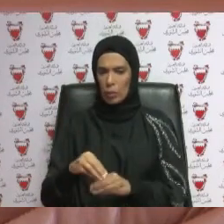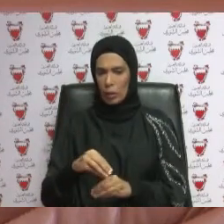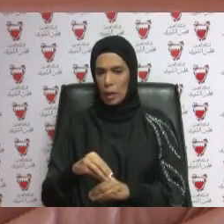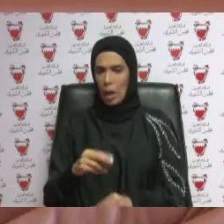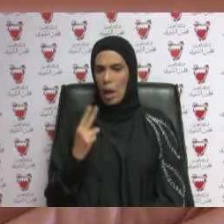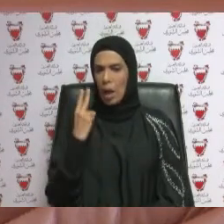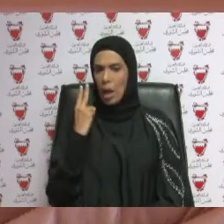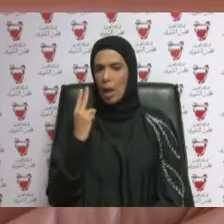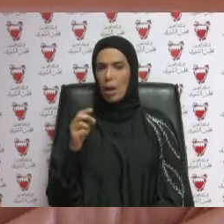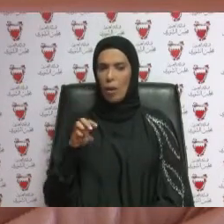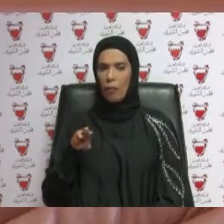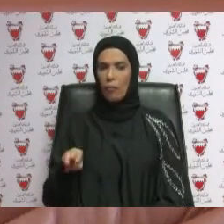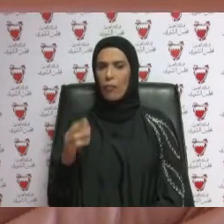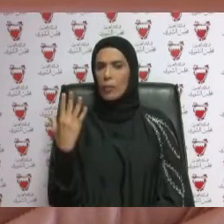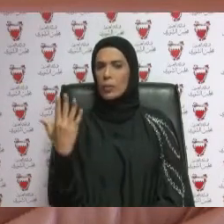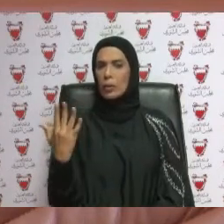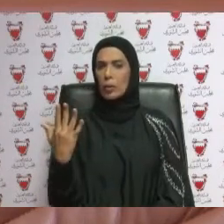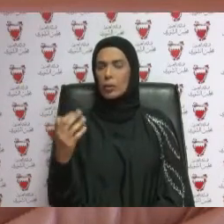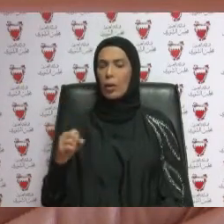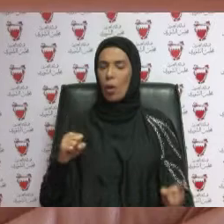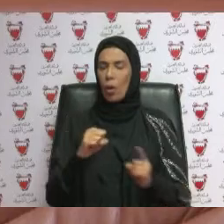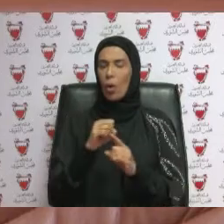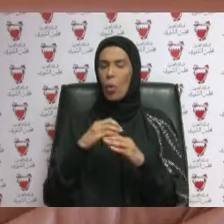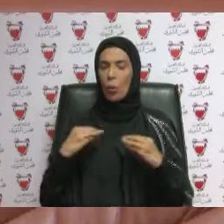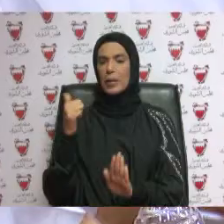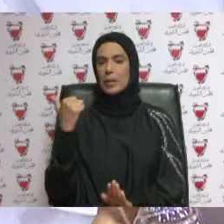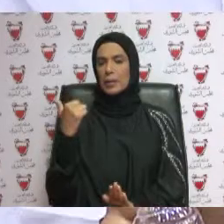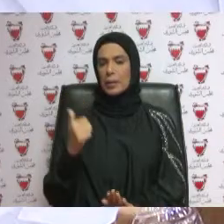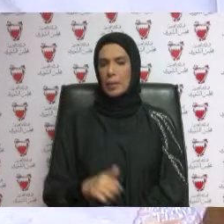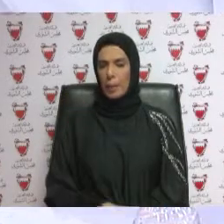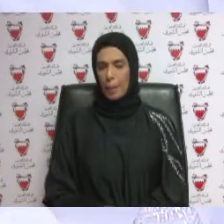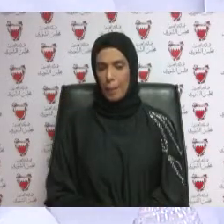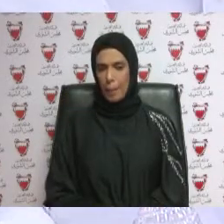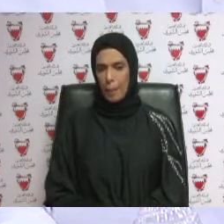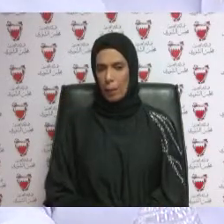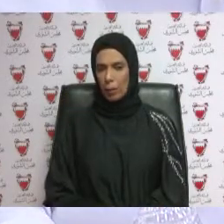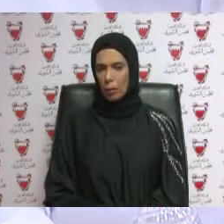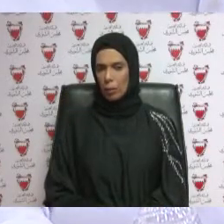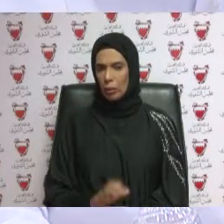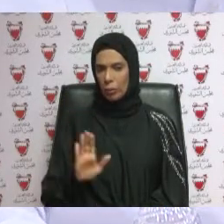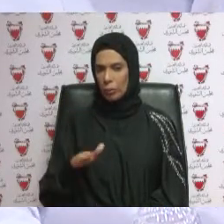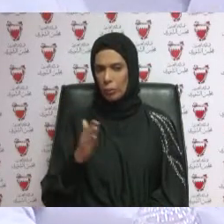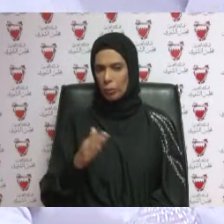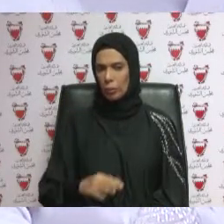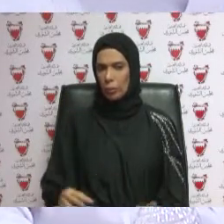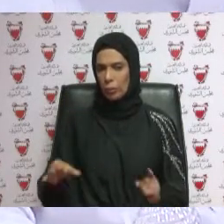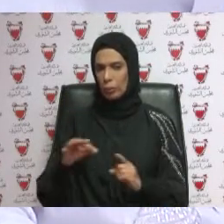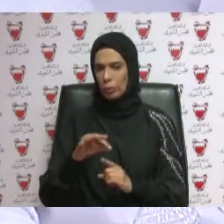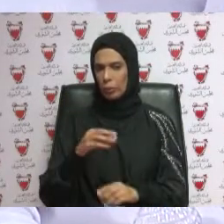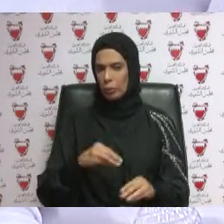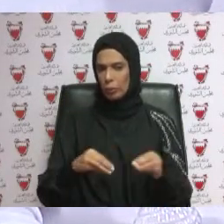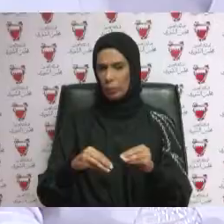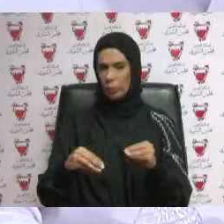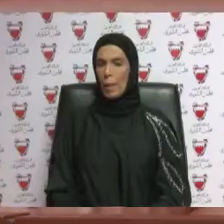2005. 2005 حال هذا الاختصاص إلى هيئة للتخطيط العمراني. لنقرأ المادة 2 ونقول